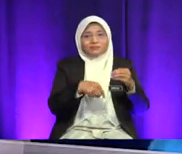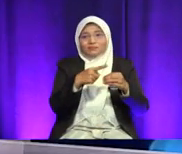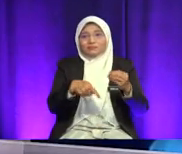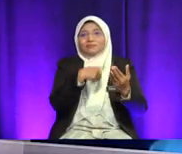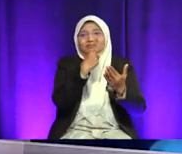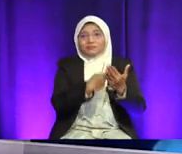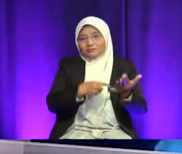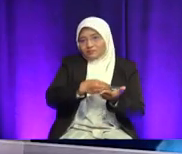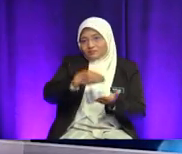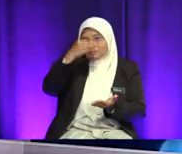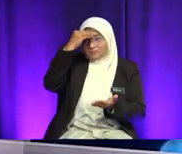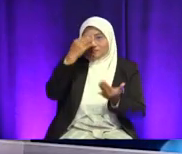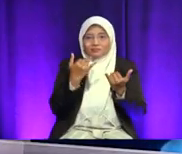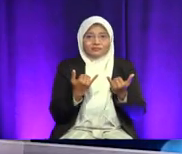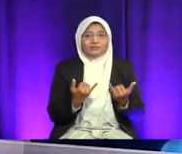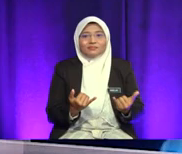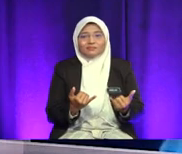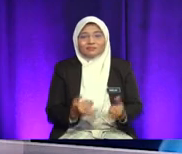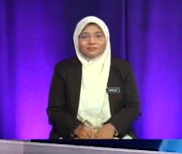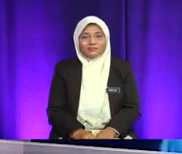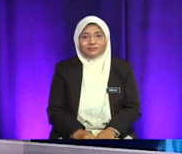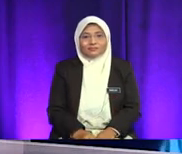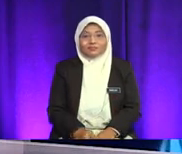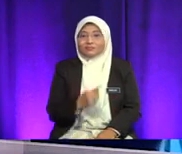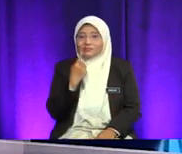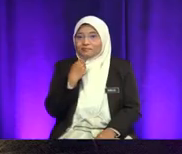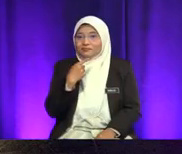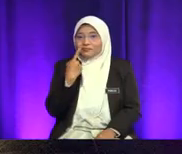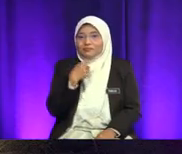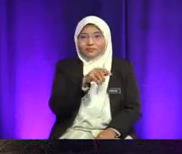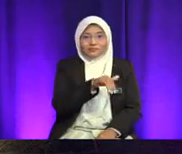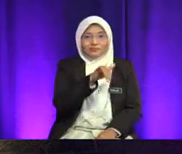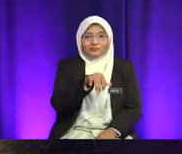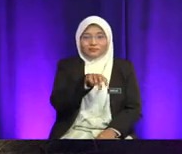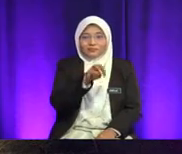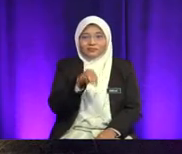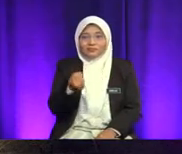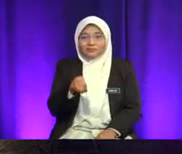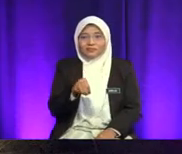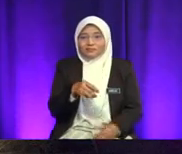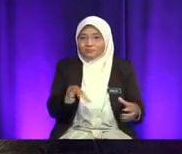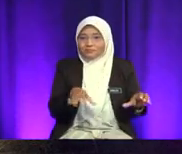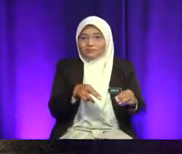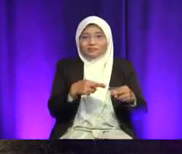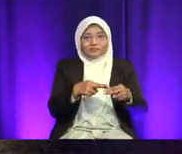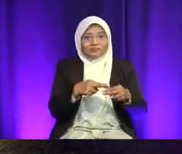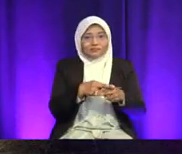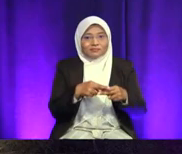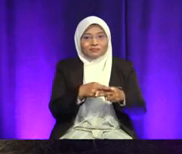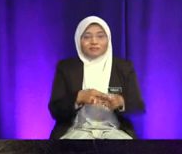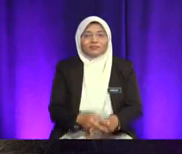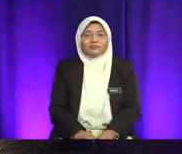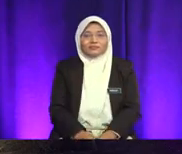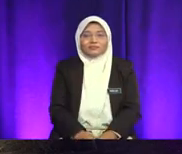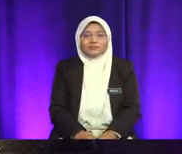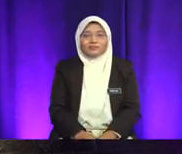ada sesuatu pembelajaran untuk hari ini ada Oke saya